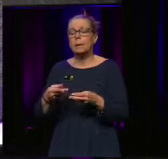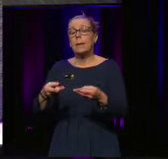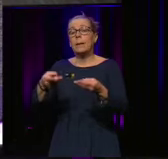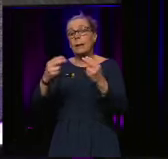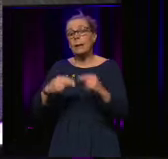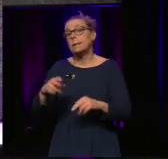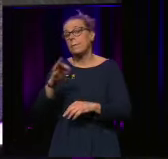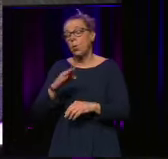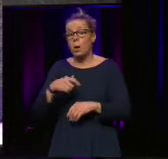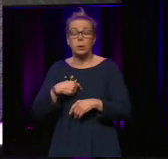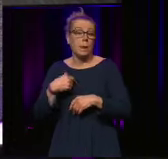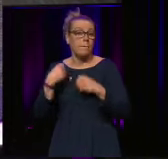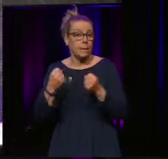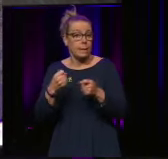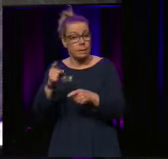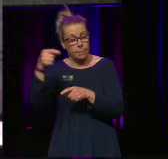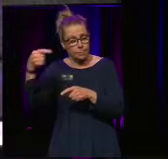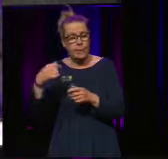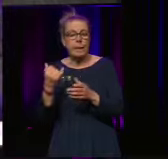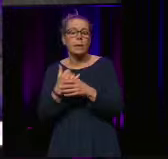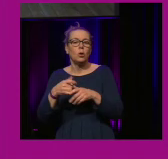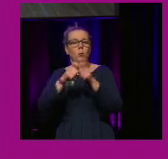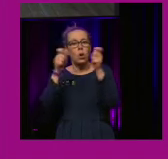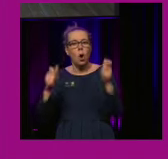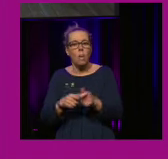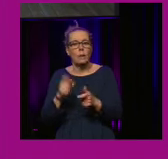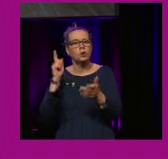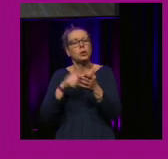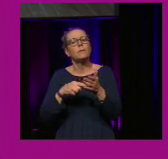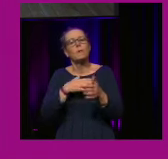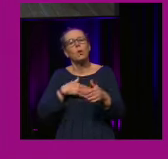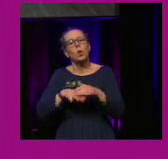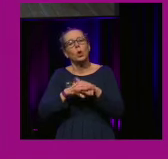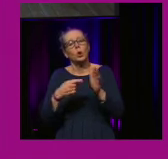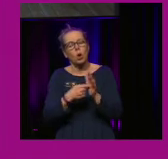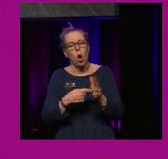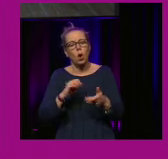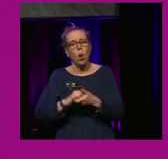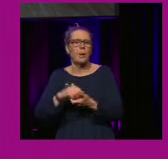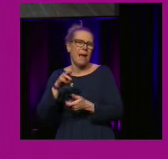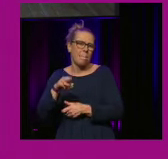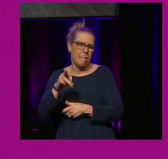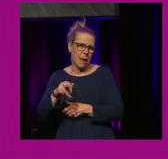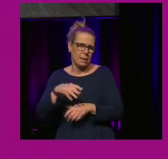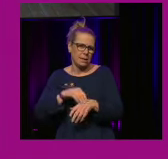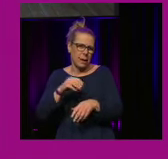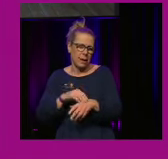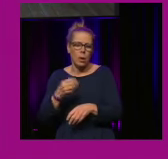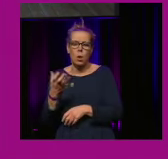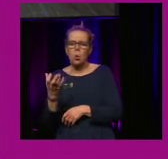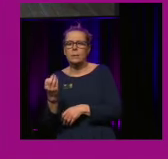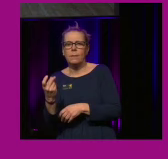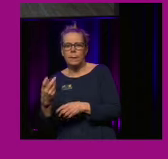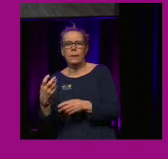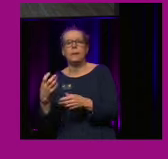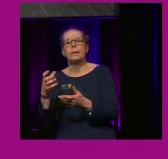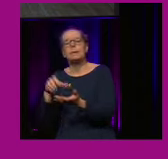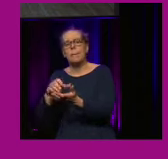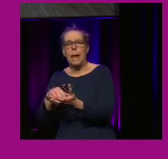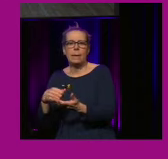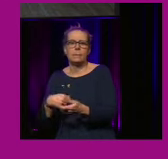central inom ramen för vår grundlag och inom ramen för mänskliga rättigheter i Sverige och civilsamhällets oberoende och sådana saker. Det är